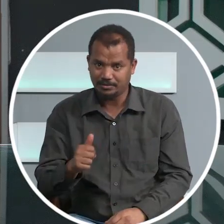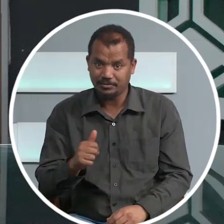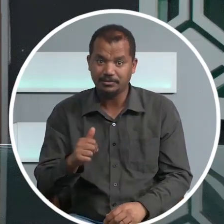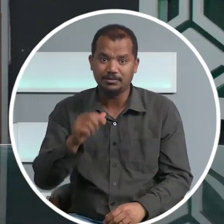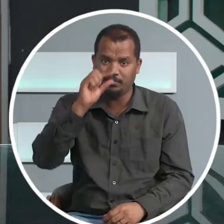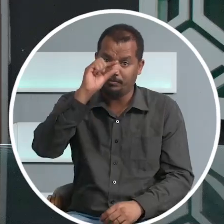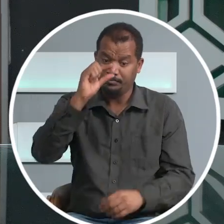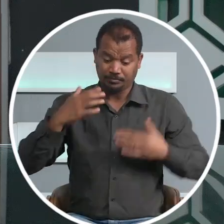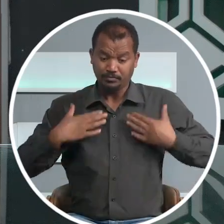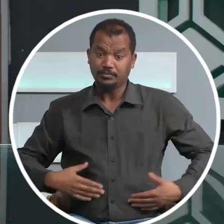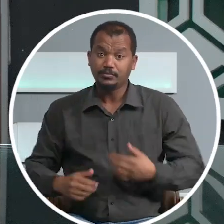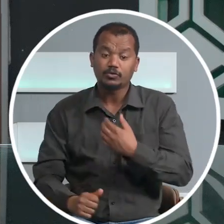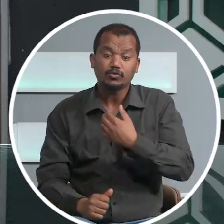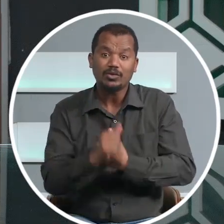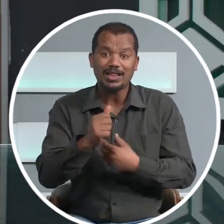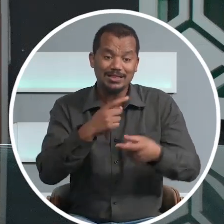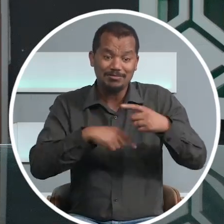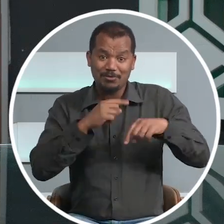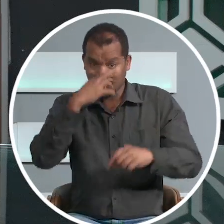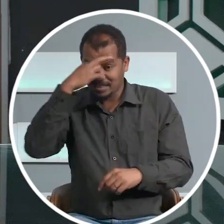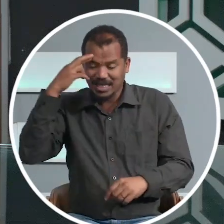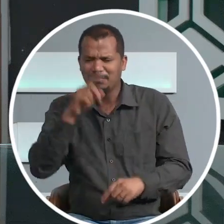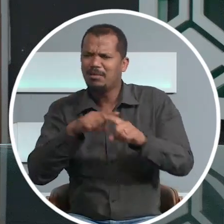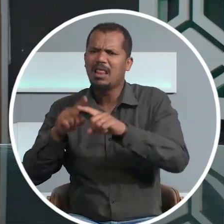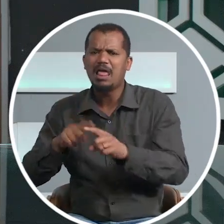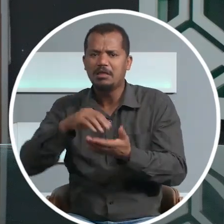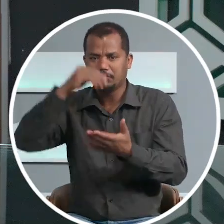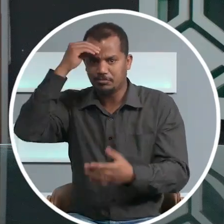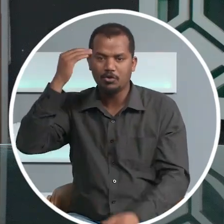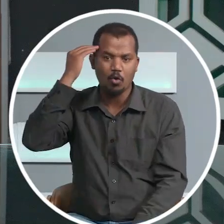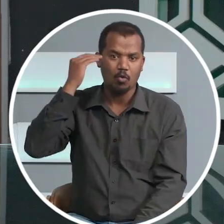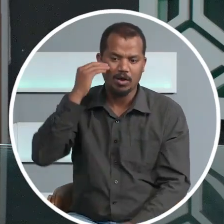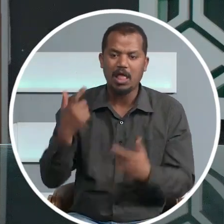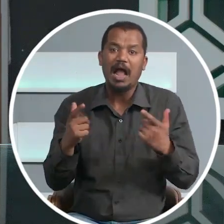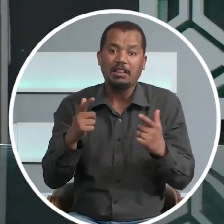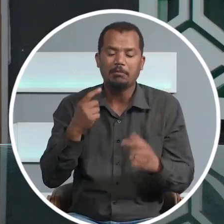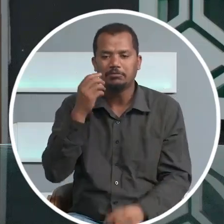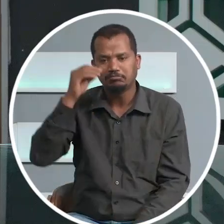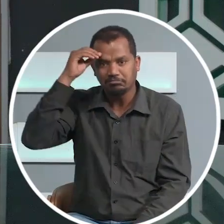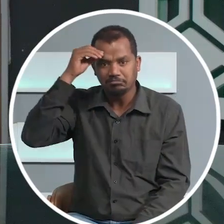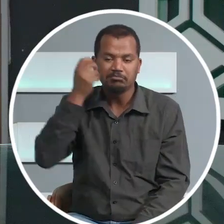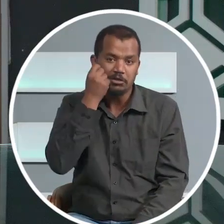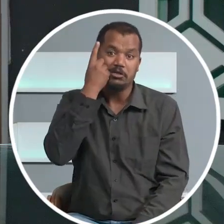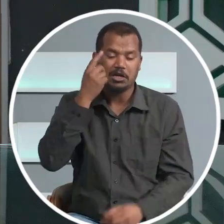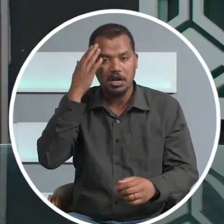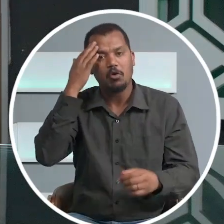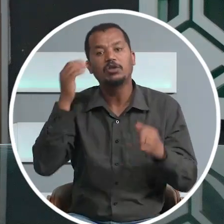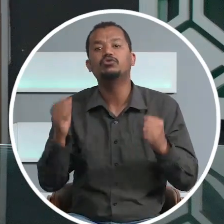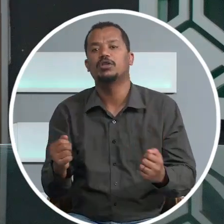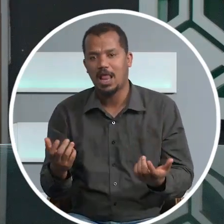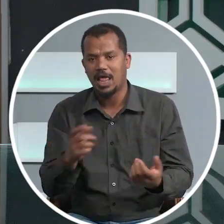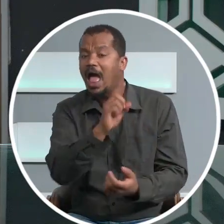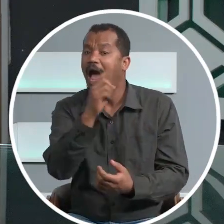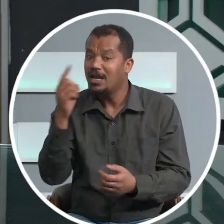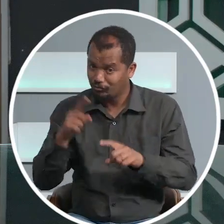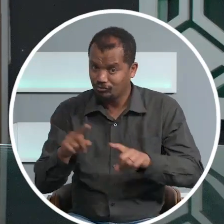አይደለም። የተወሰኑ የአካል ጉዳት መከሰቻ መንገዶችን በተለያየ ትምህርት ዕውቀትና አጋጣሚ ልንረዳቸው ልናውቃቸው